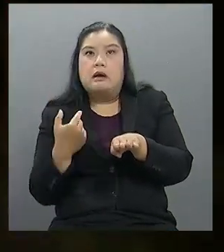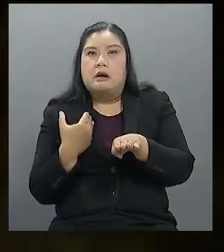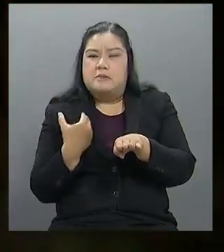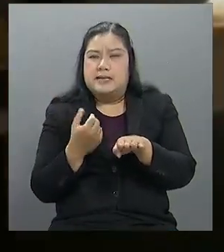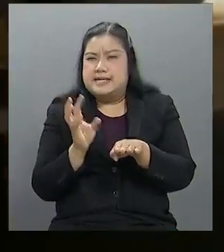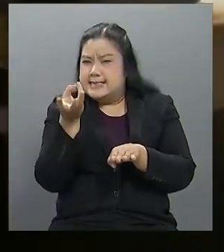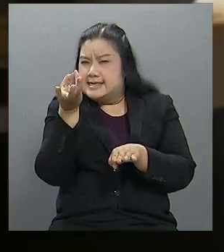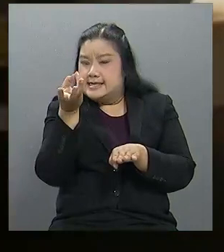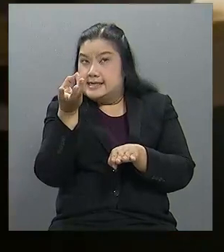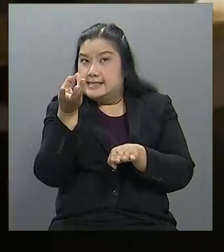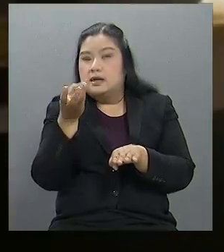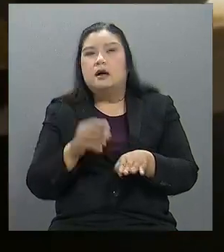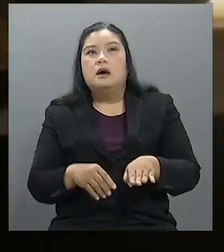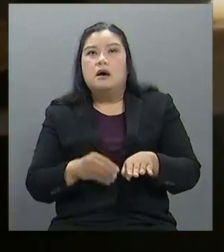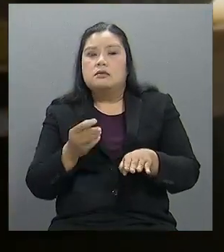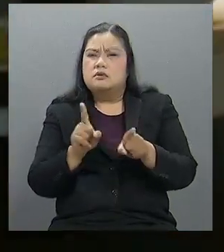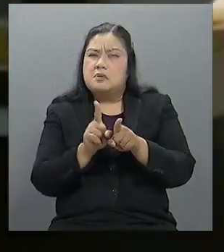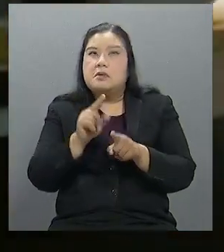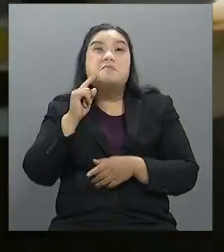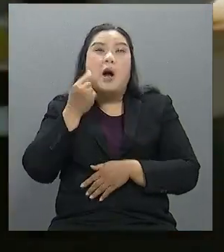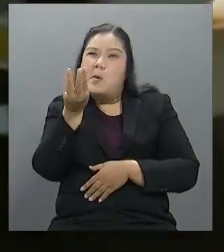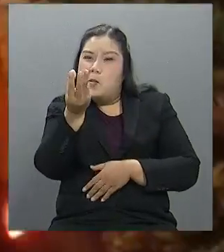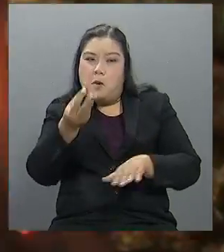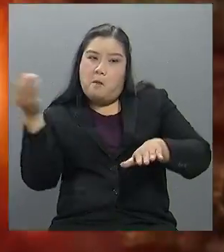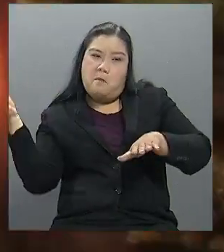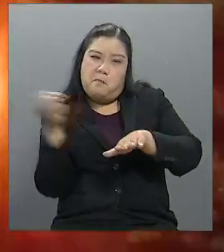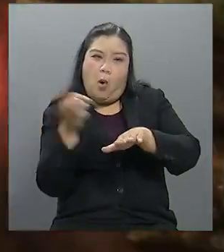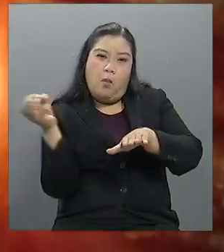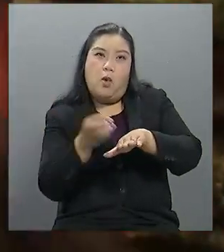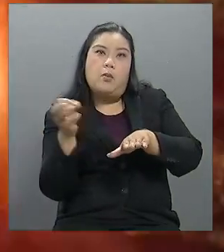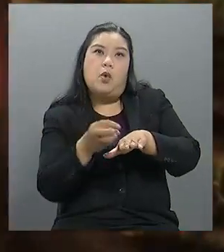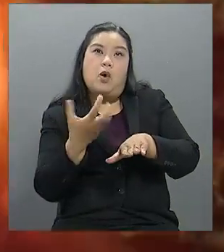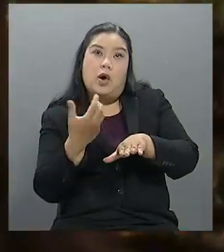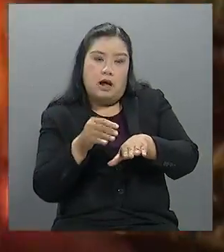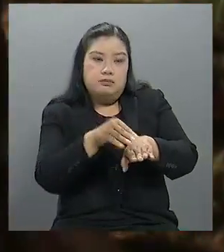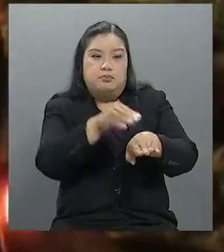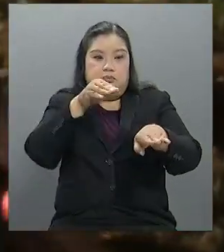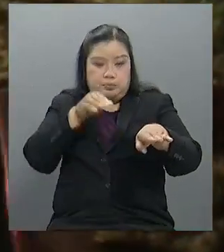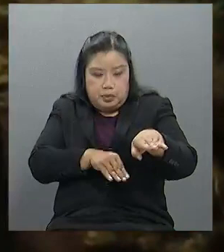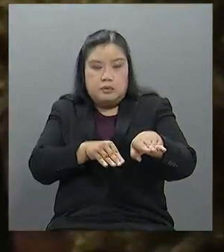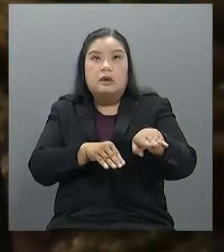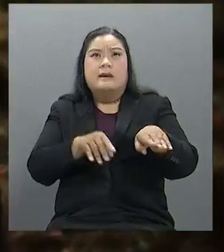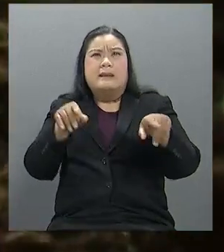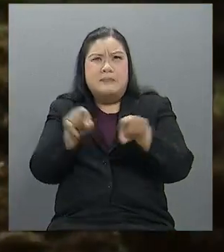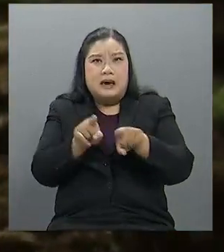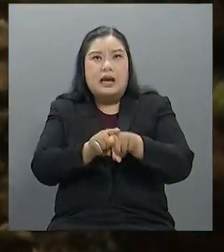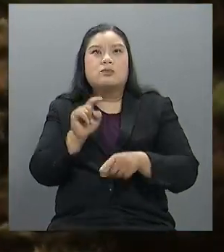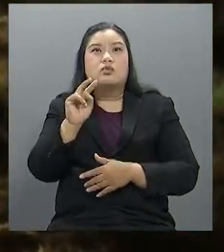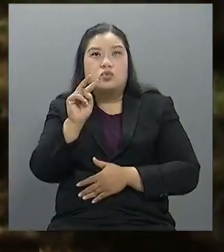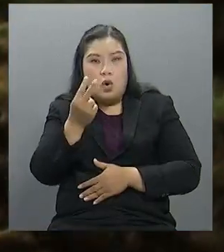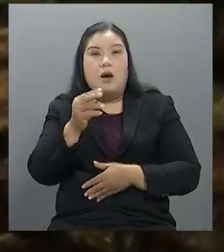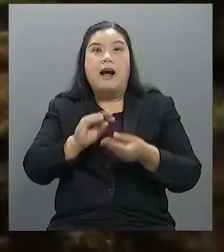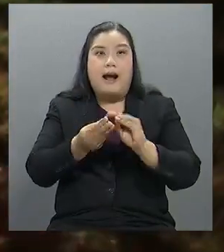นาวตกอยู่ห่างออกไปเล็กน้อยก็พบรถบรรทุกพ่วง18ล้ออีกคันหนึ่งหมายเลขทะเบียน